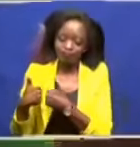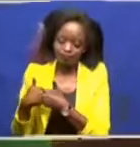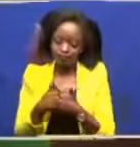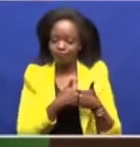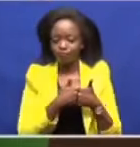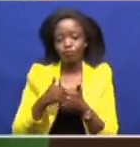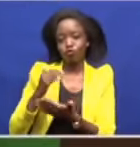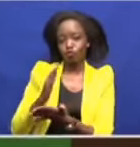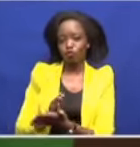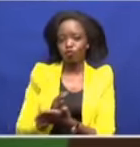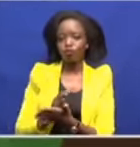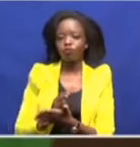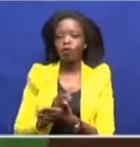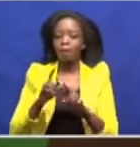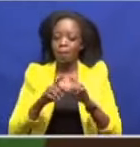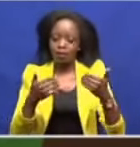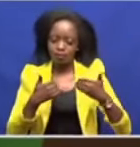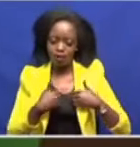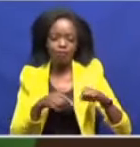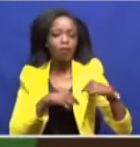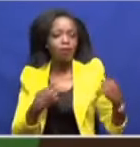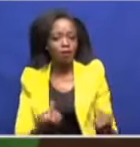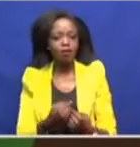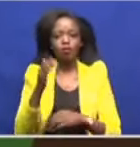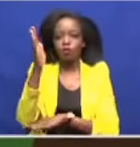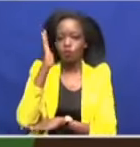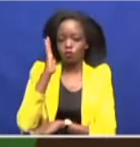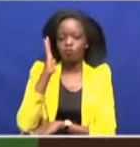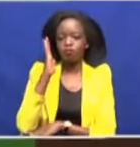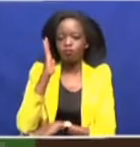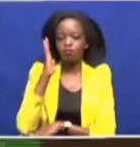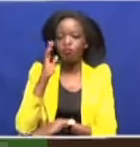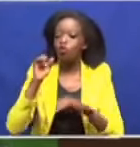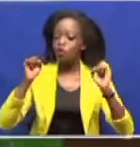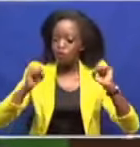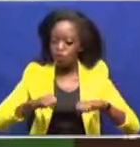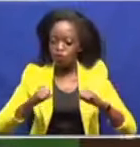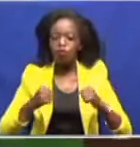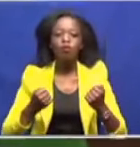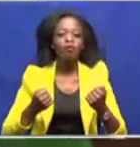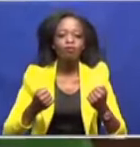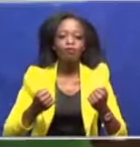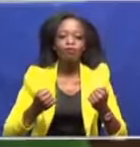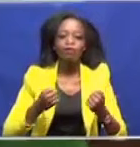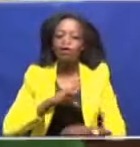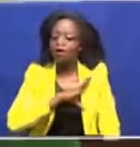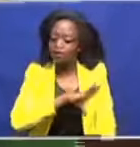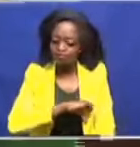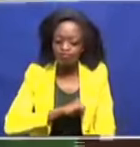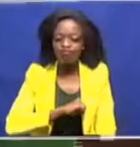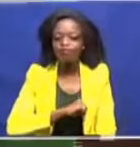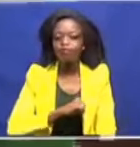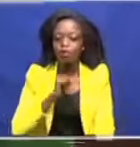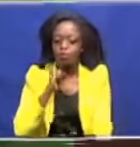mangumu, tukiwa na roho ya umungu kati yetu, tutaweza kuistahimili na kuzifanya